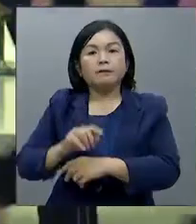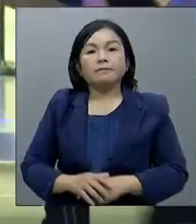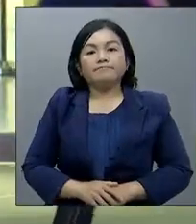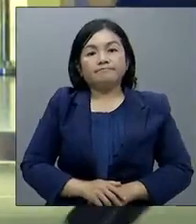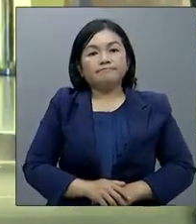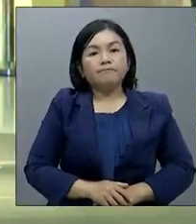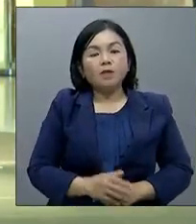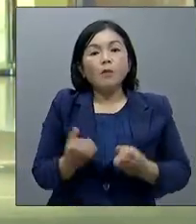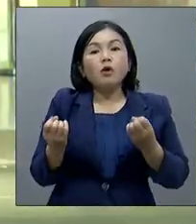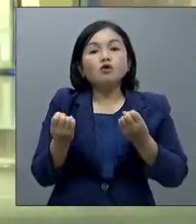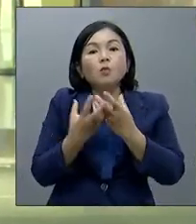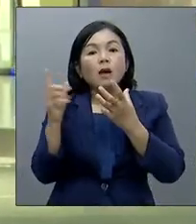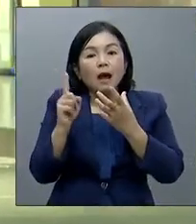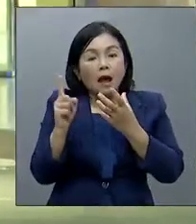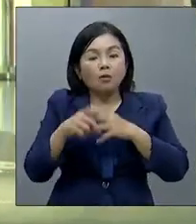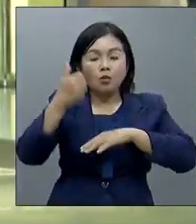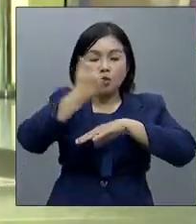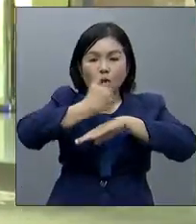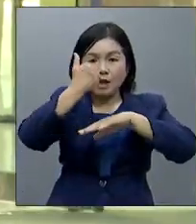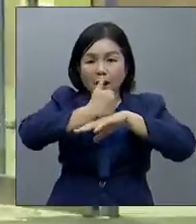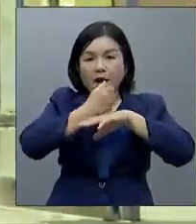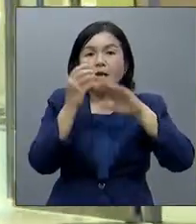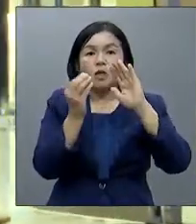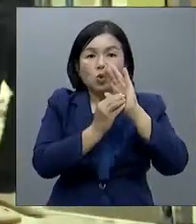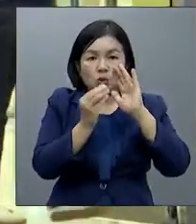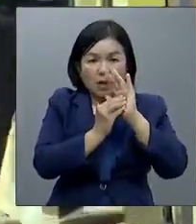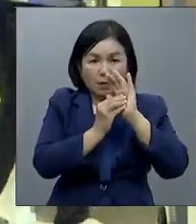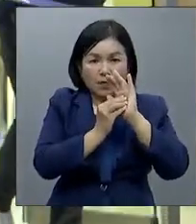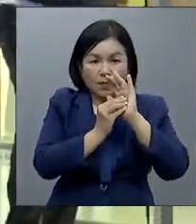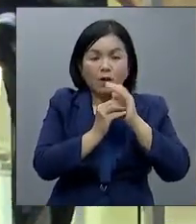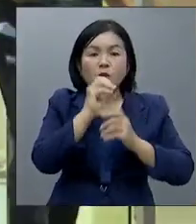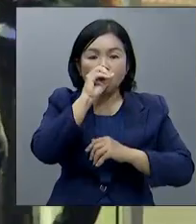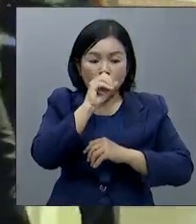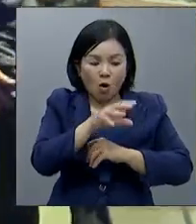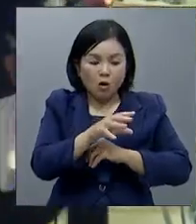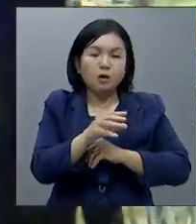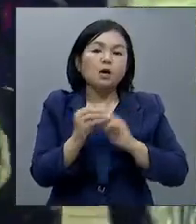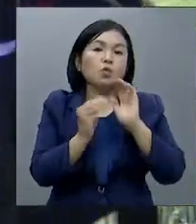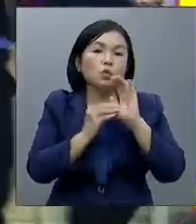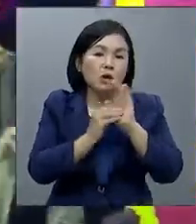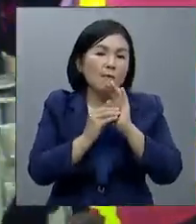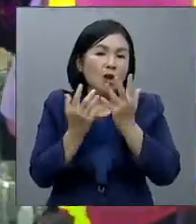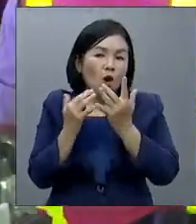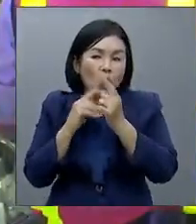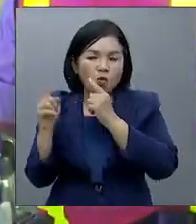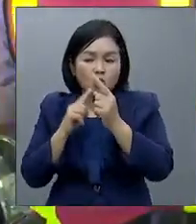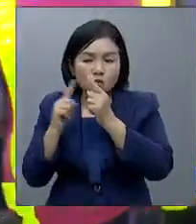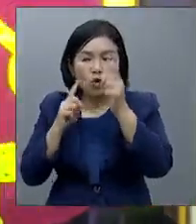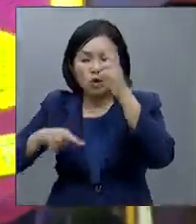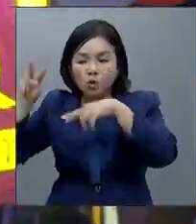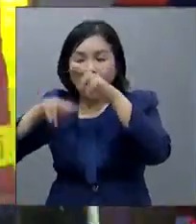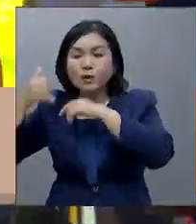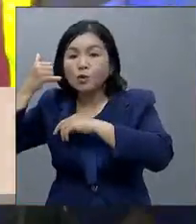เหตุการณ์ที่เกิดขึ้นนี้นายชัชชาติสิทธิพันธ์ผู้ว่าราชการกรุงเทพมหานครก็บอกว่าทางกทม.จะไปขอหารือกับทางสำนักงานกส